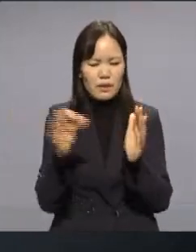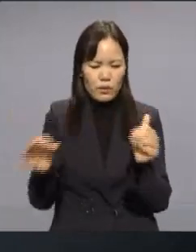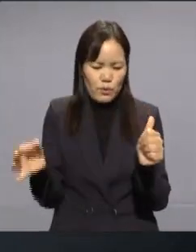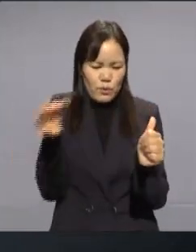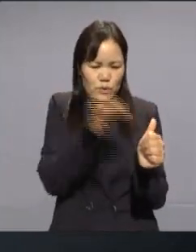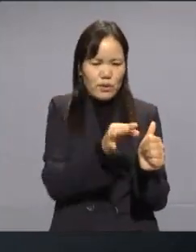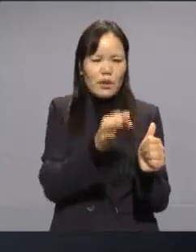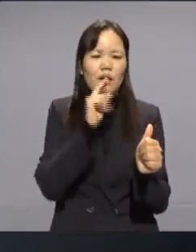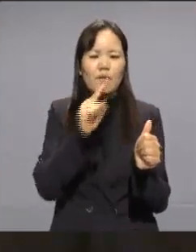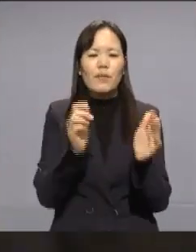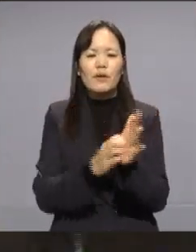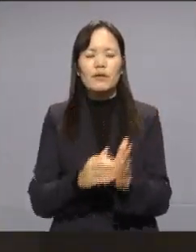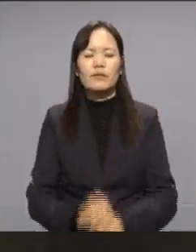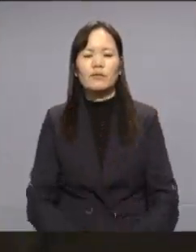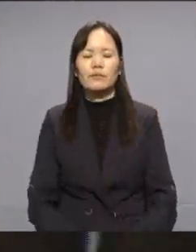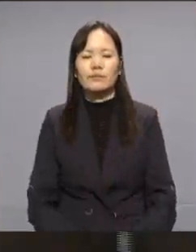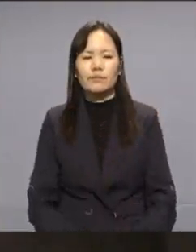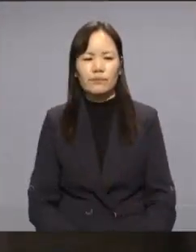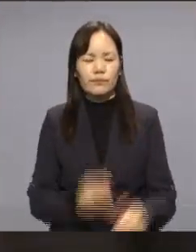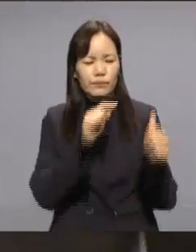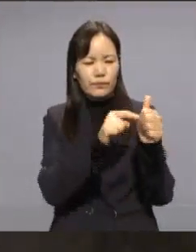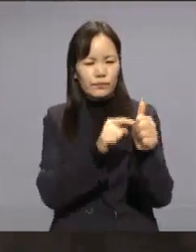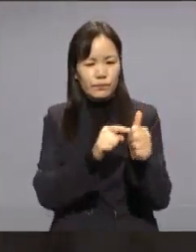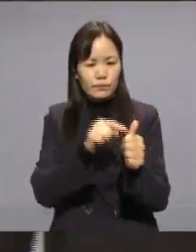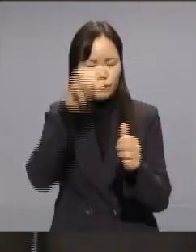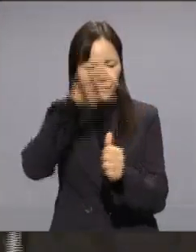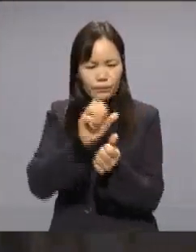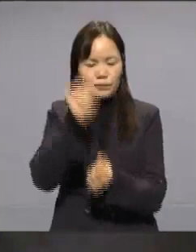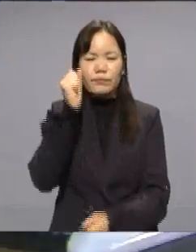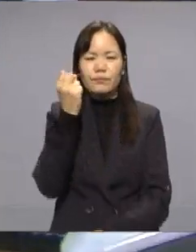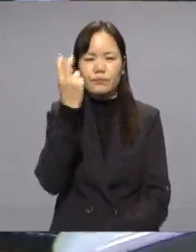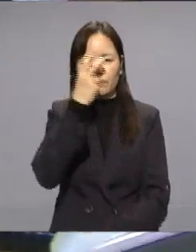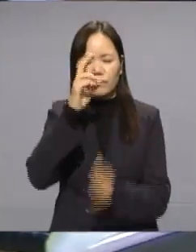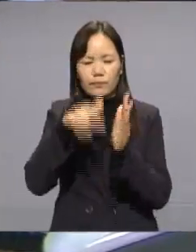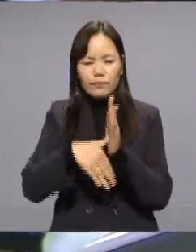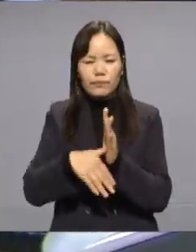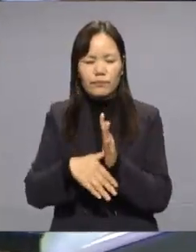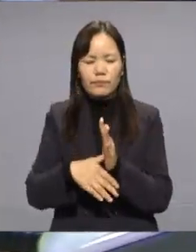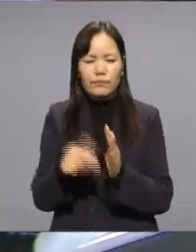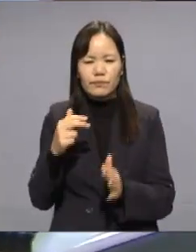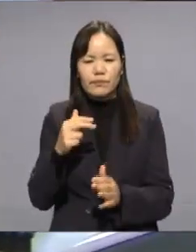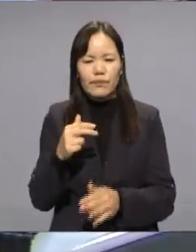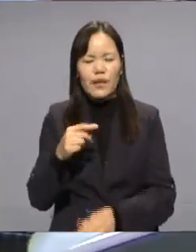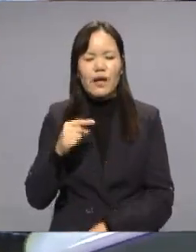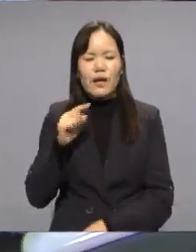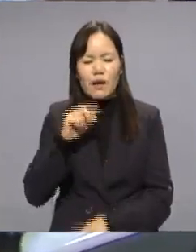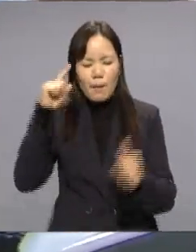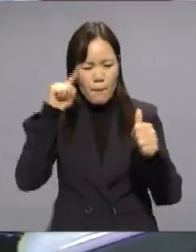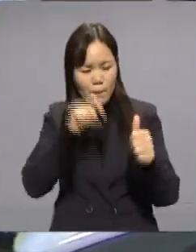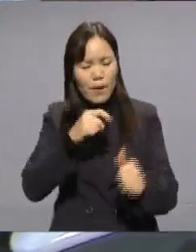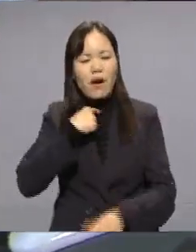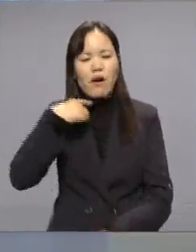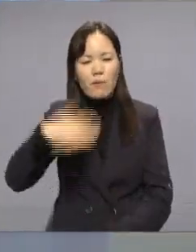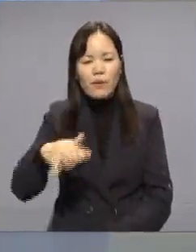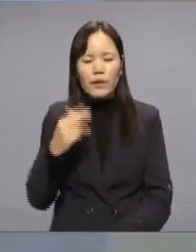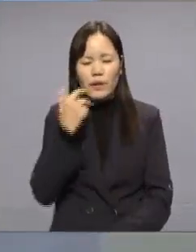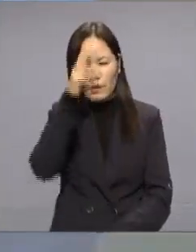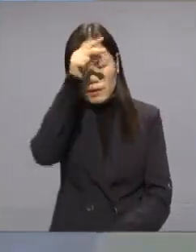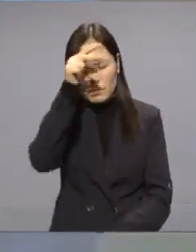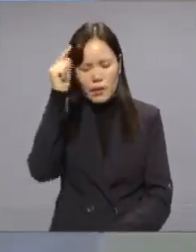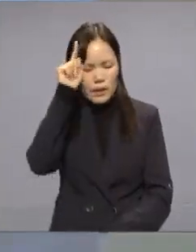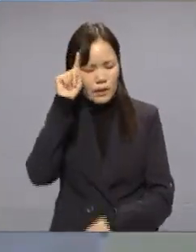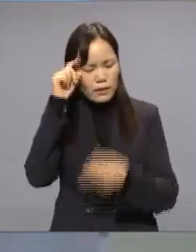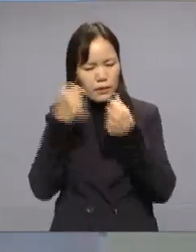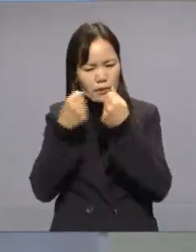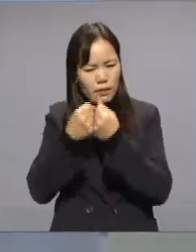혐의를 뒷받침했습니다. 정 실장은 영장 심사에서도 검찰 조사 때처럼 혐의를 부인하며 검찰과 팽팽한